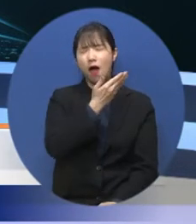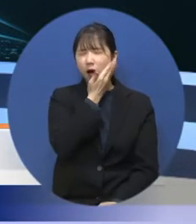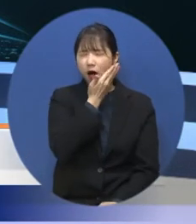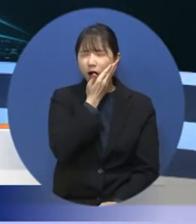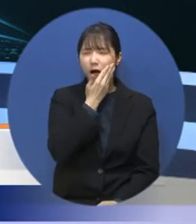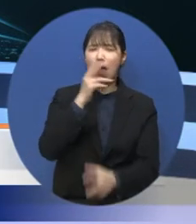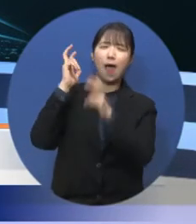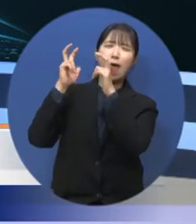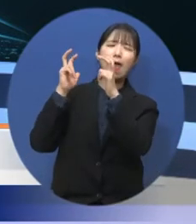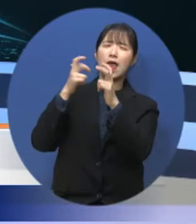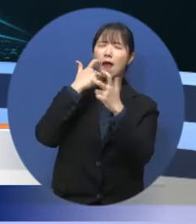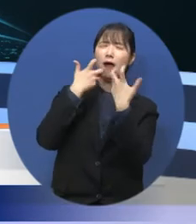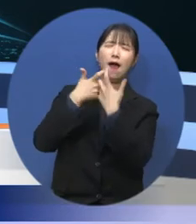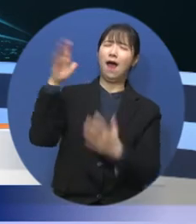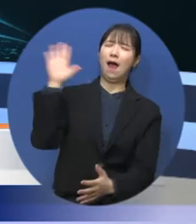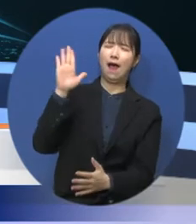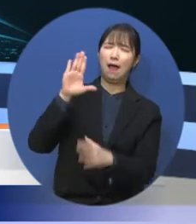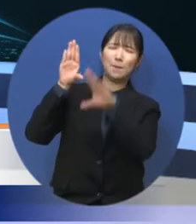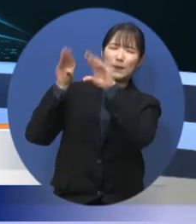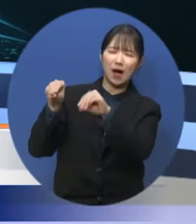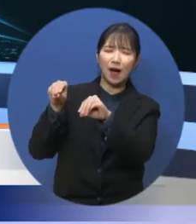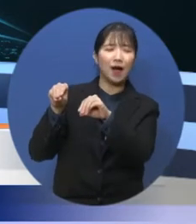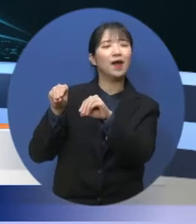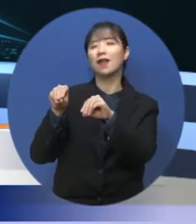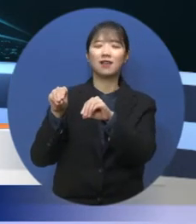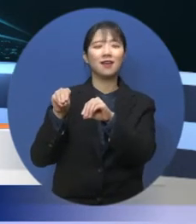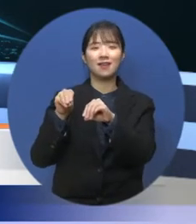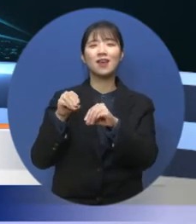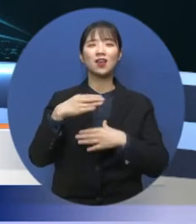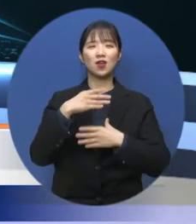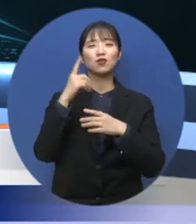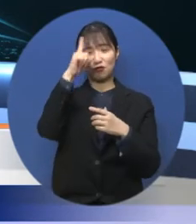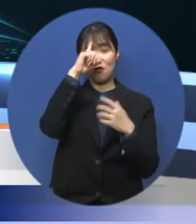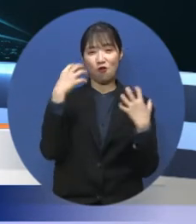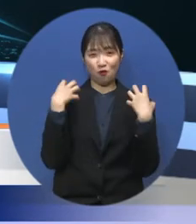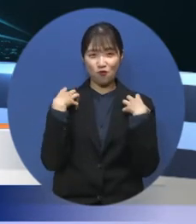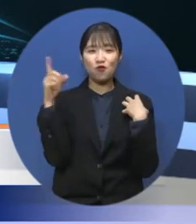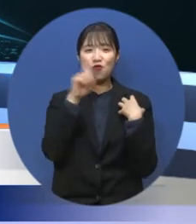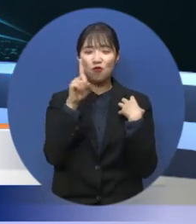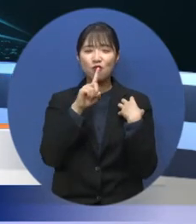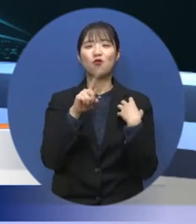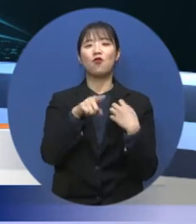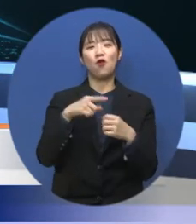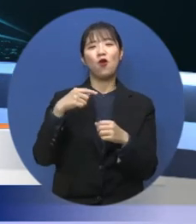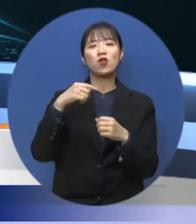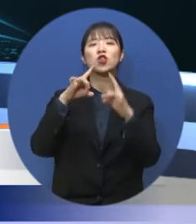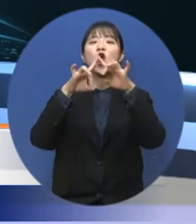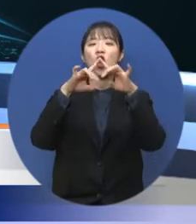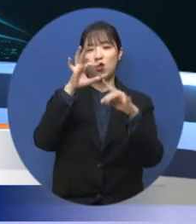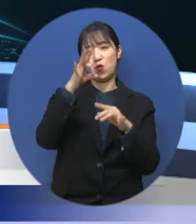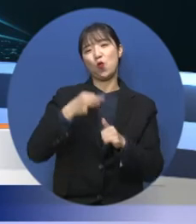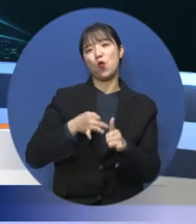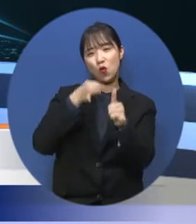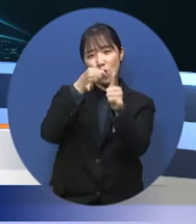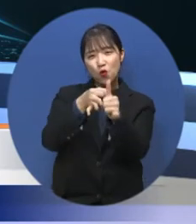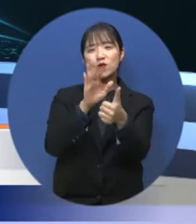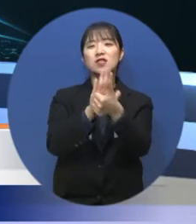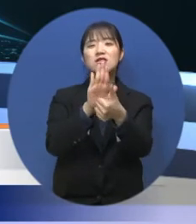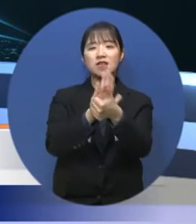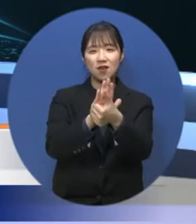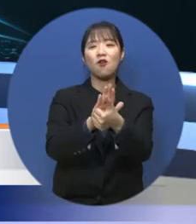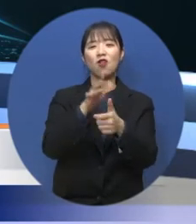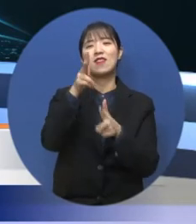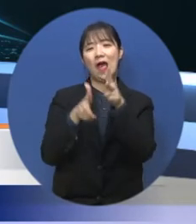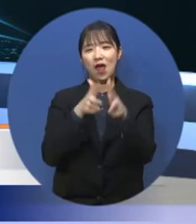겁나는 분들 많으시죠? 저소득층의 시원한 여름과 따뜻한 겨울을 위해 에너지 비용을 지원하는 에너지 바우처